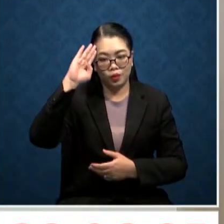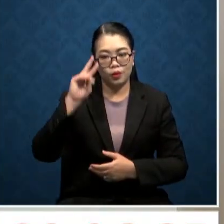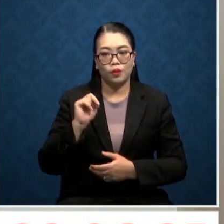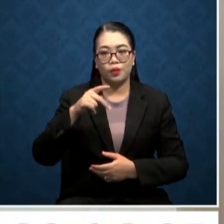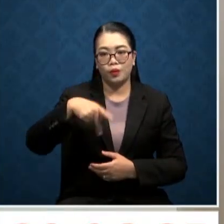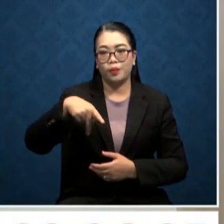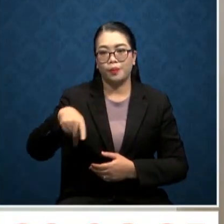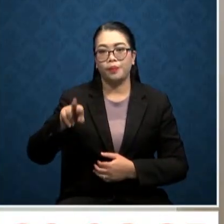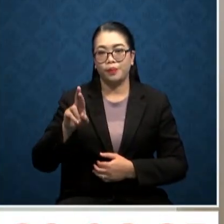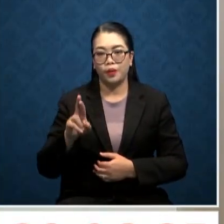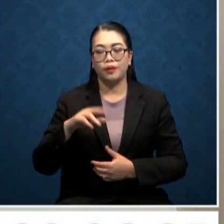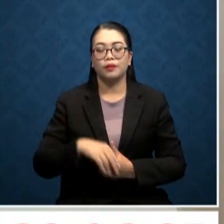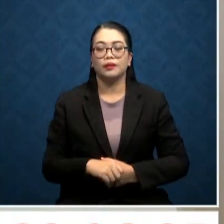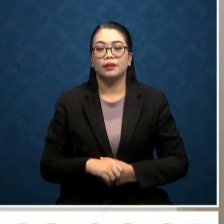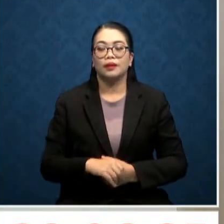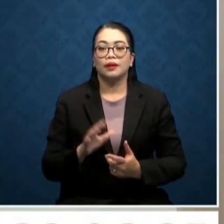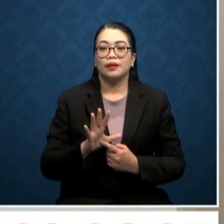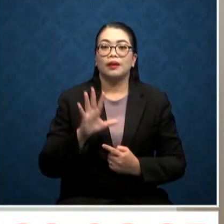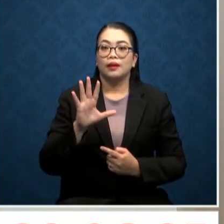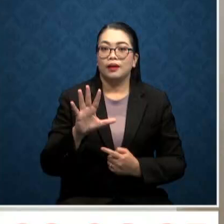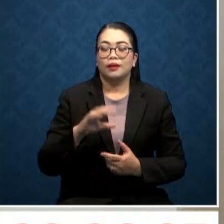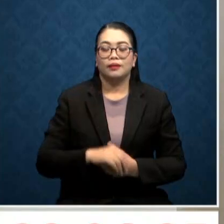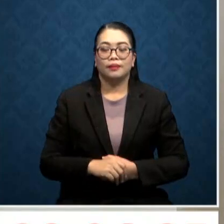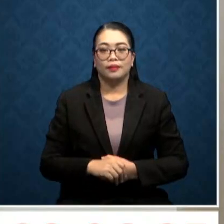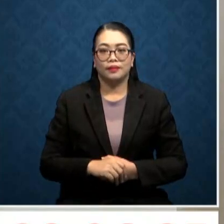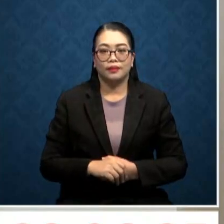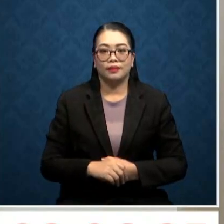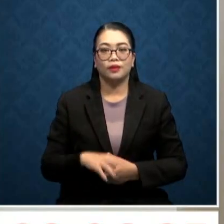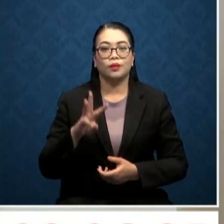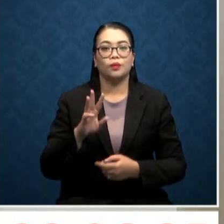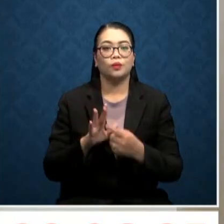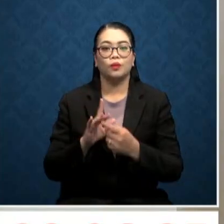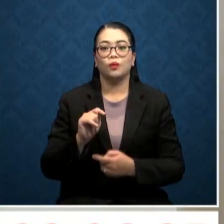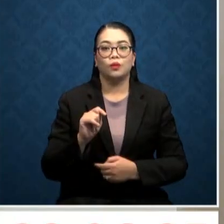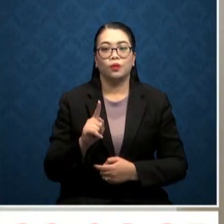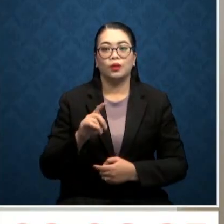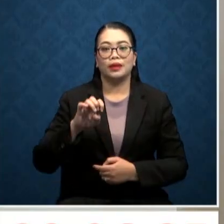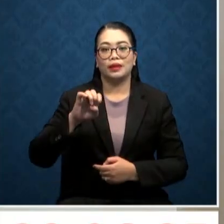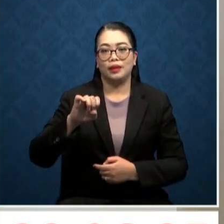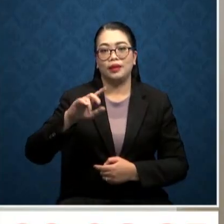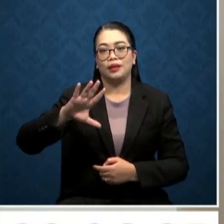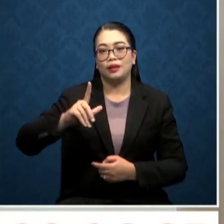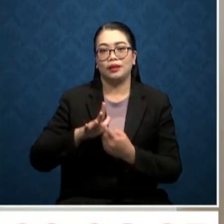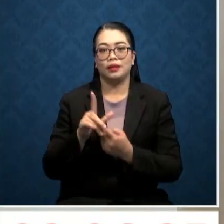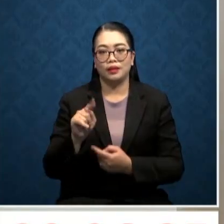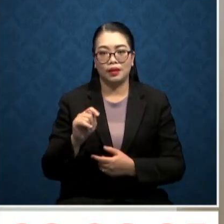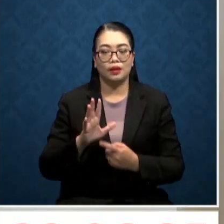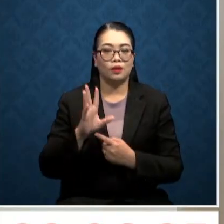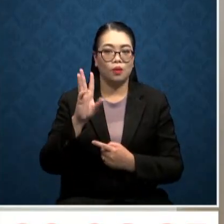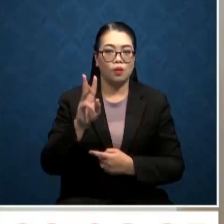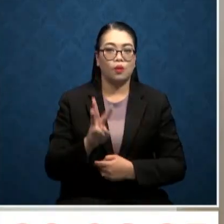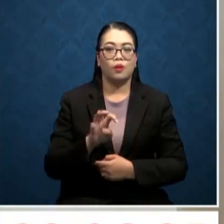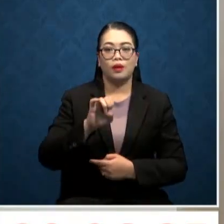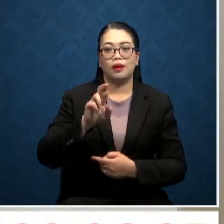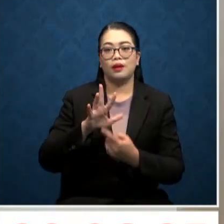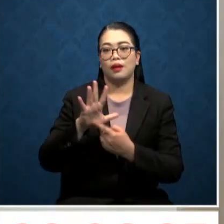รโควหกุล5นายวุฒิชาติกัลยาณมิตร6นายวิรัต